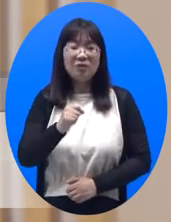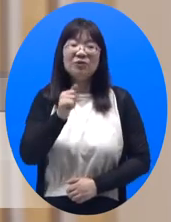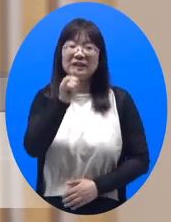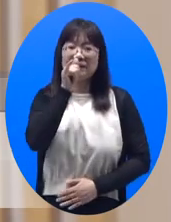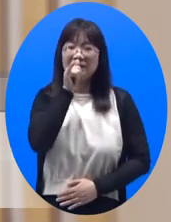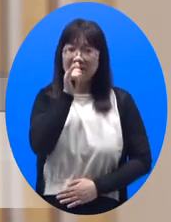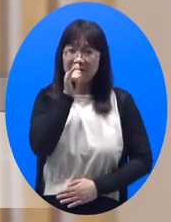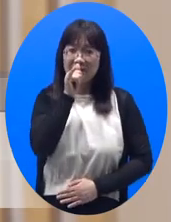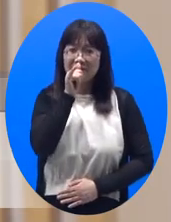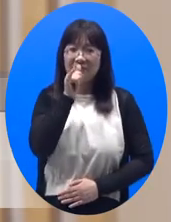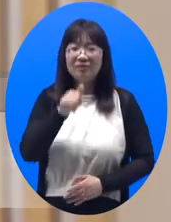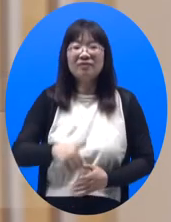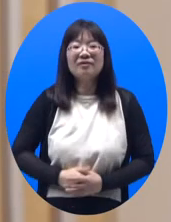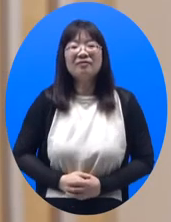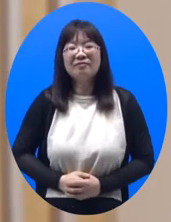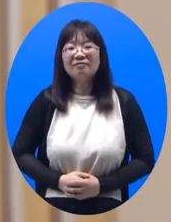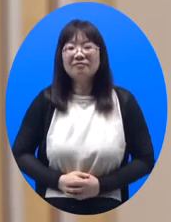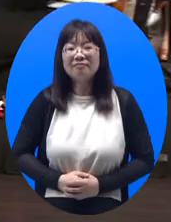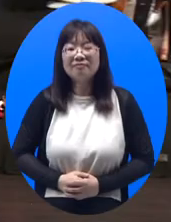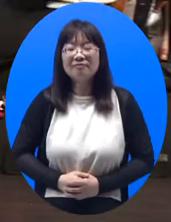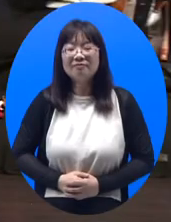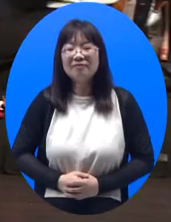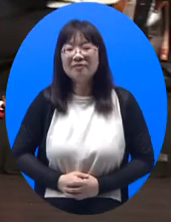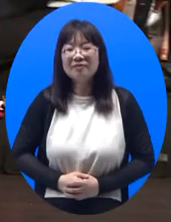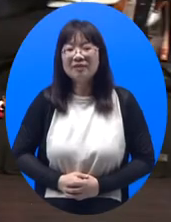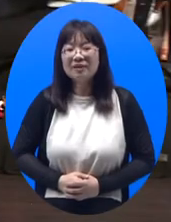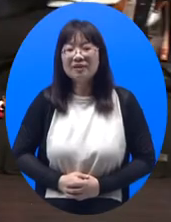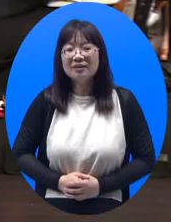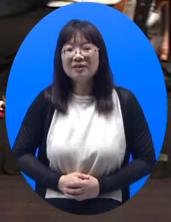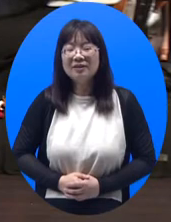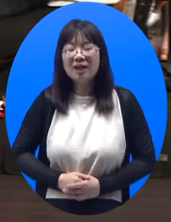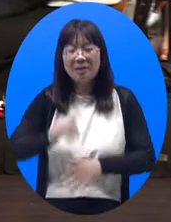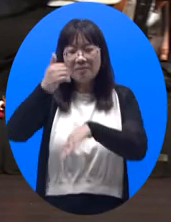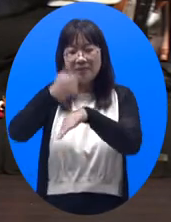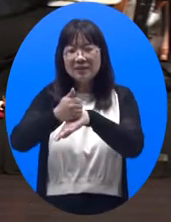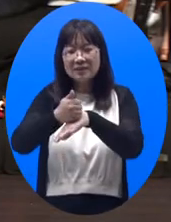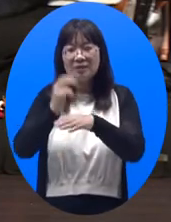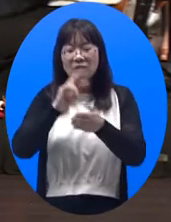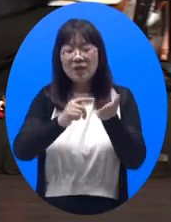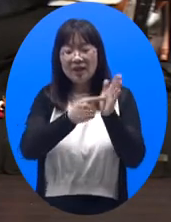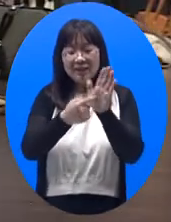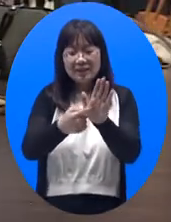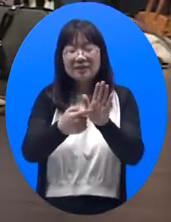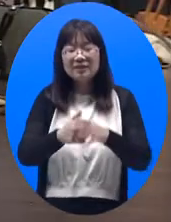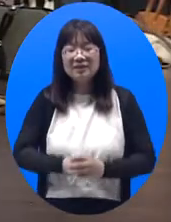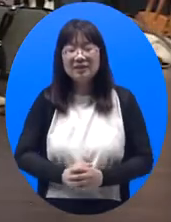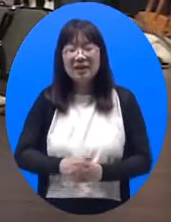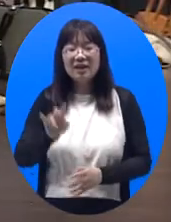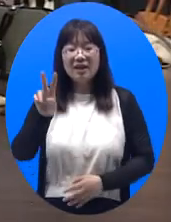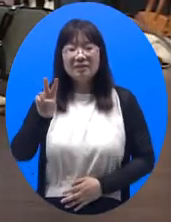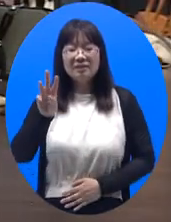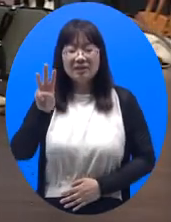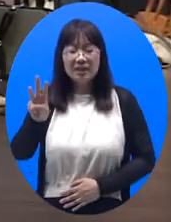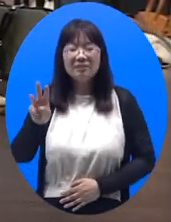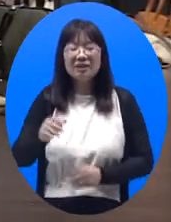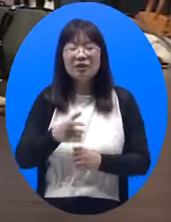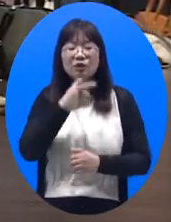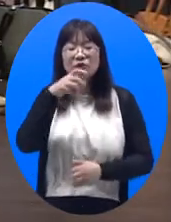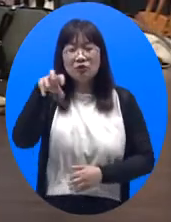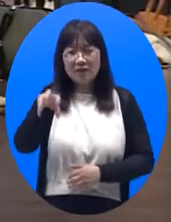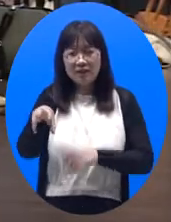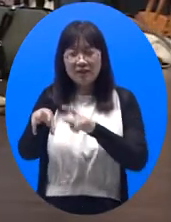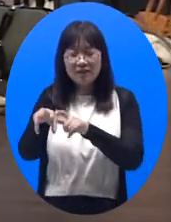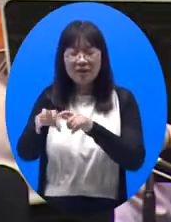it makes the things very special. 마스모 자네티의 고별 공연인 베르디 레퀴엠은 오는 23일엔 수원 경기